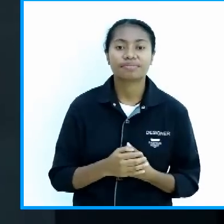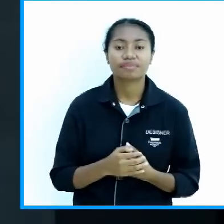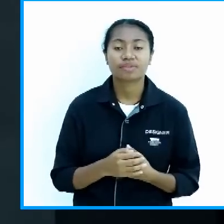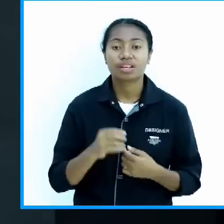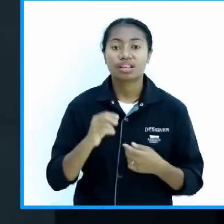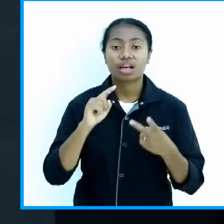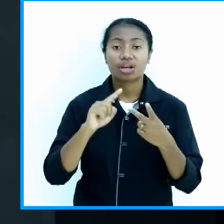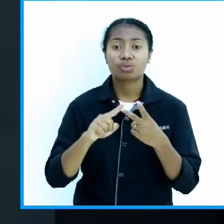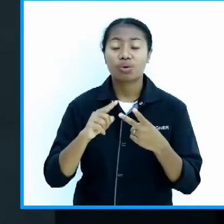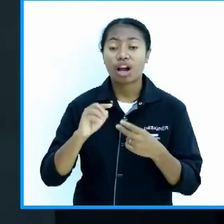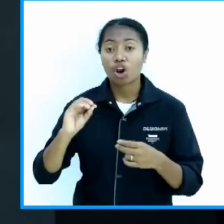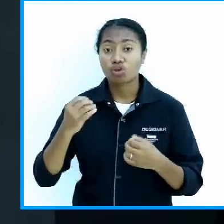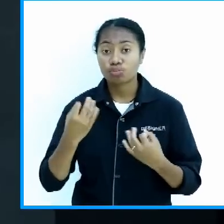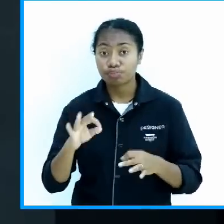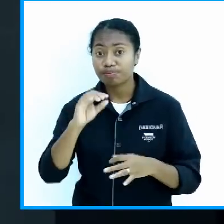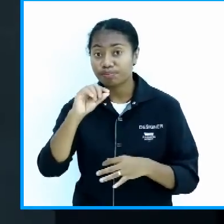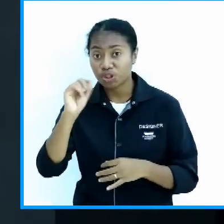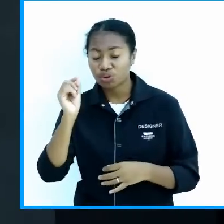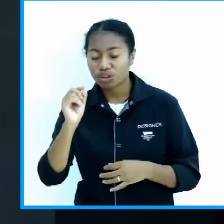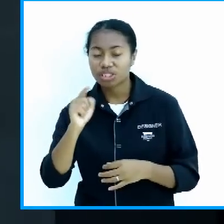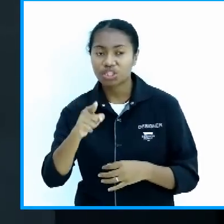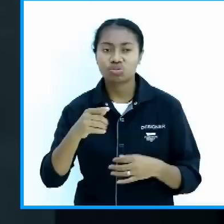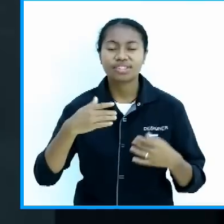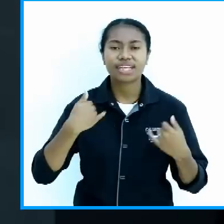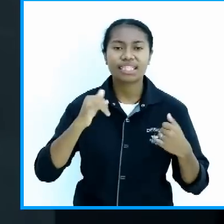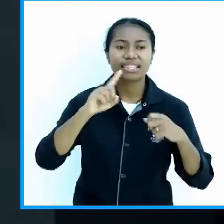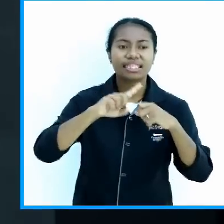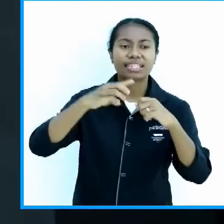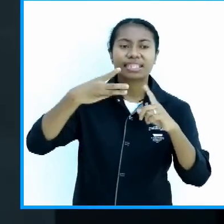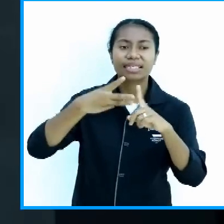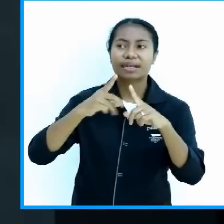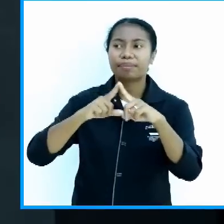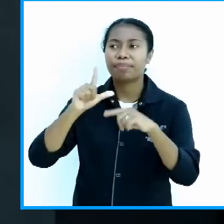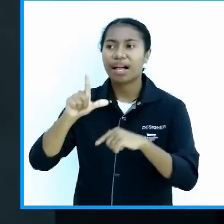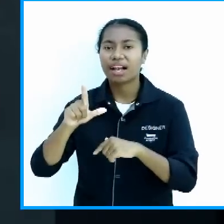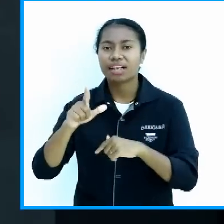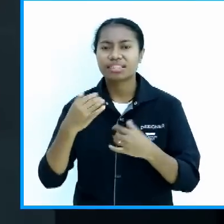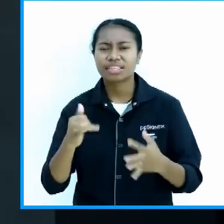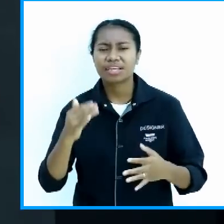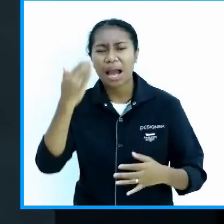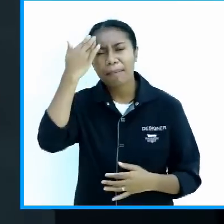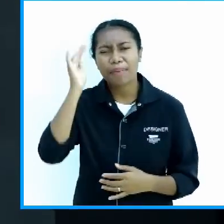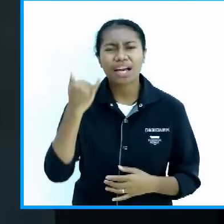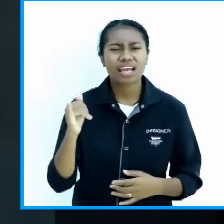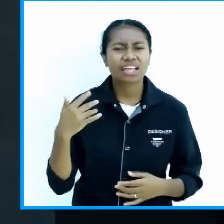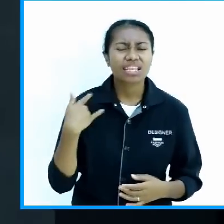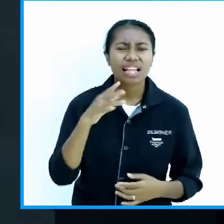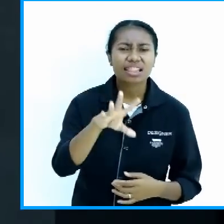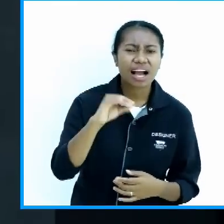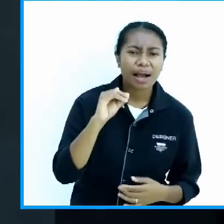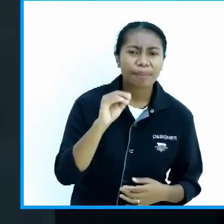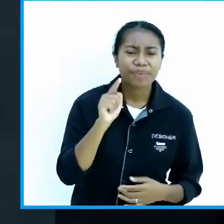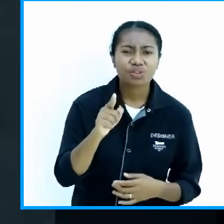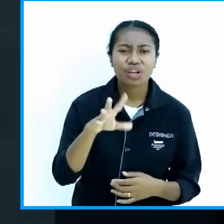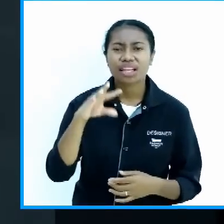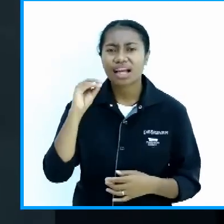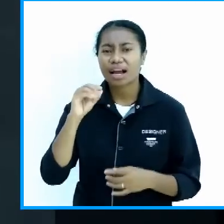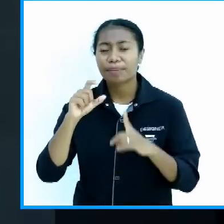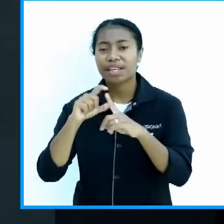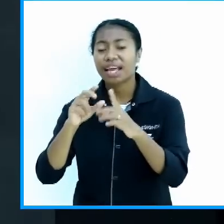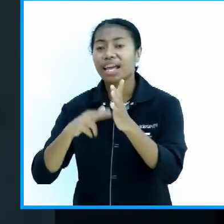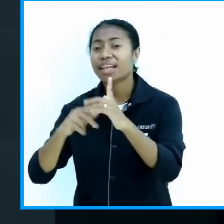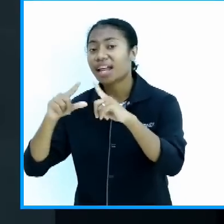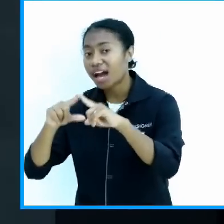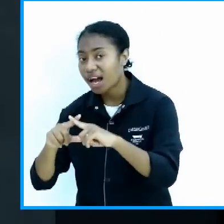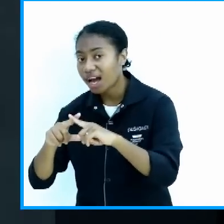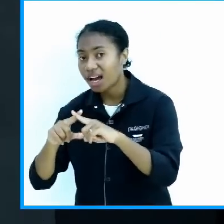dia akan jadi kebal. Dia jadi kebal terhadap apa yang dia tangkap. Yang dia tangkap adalah DNA antikris. Berarti